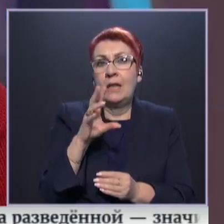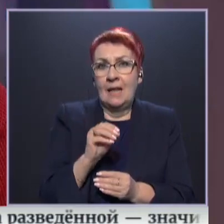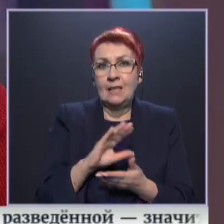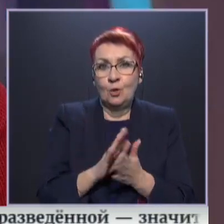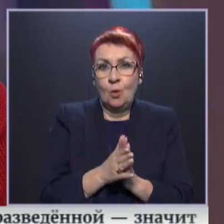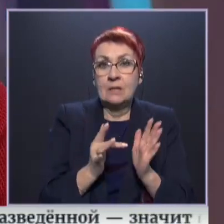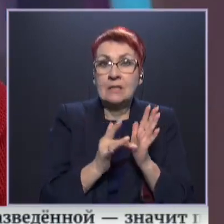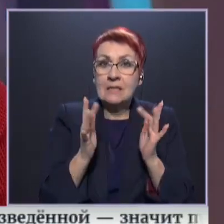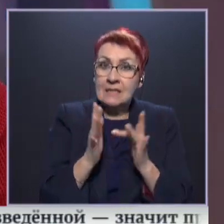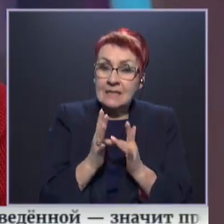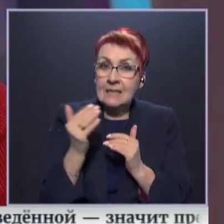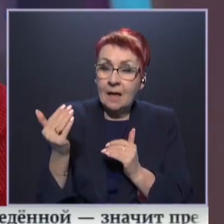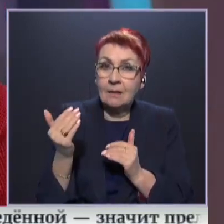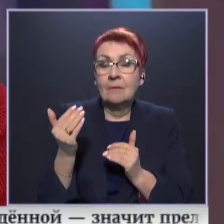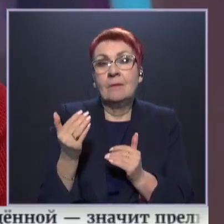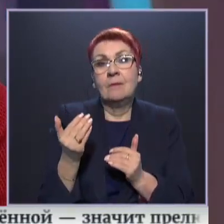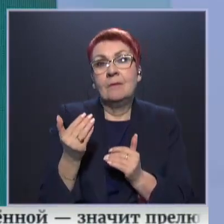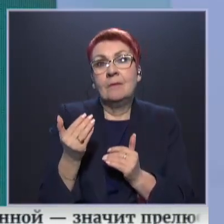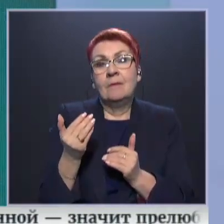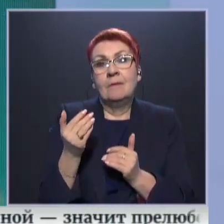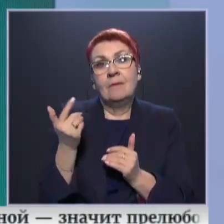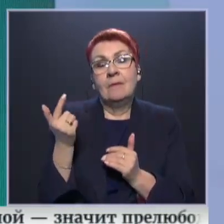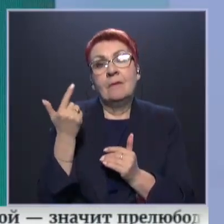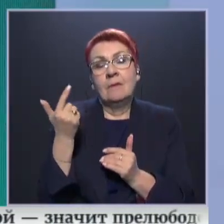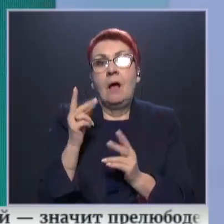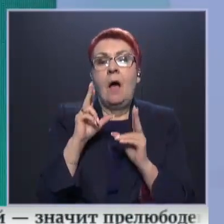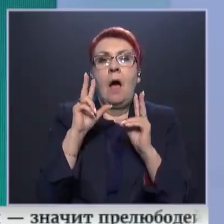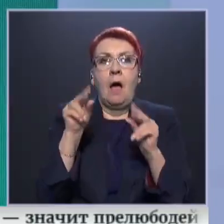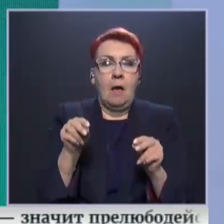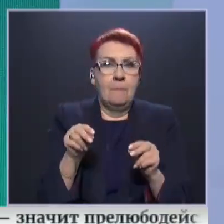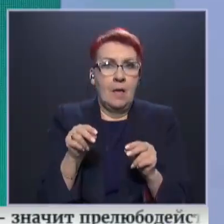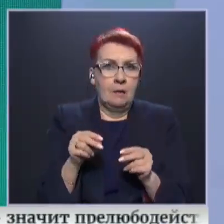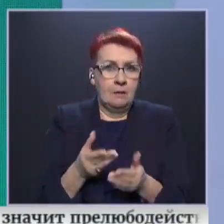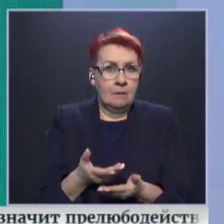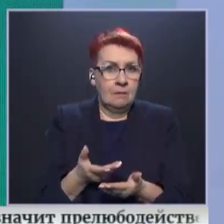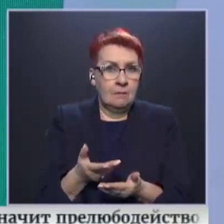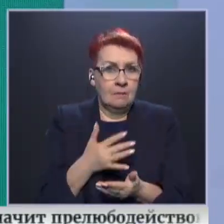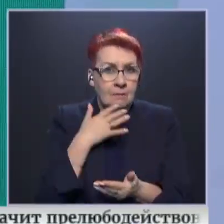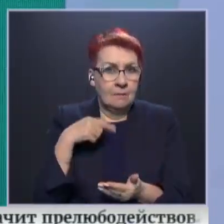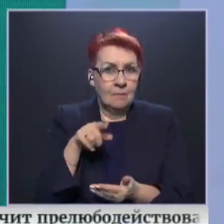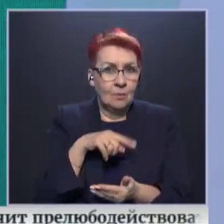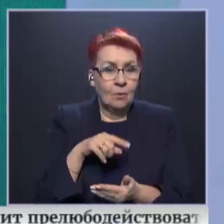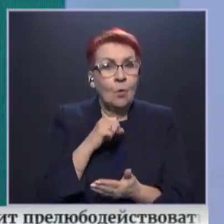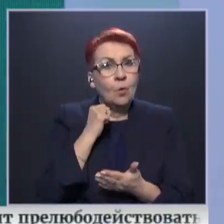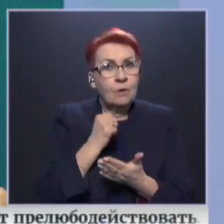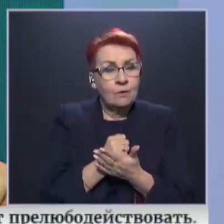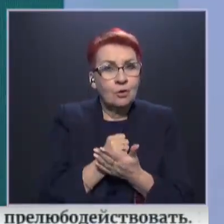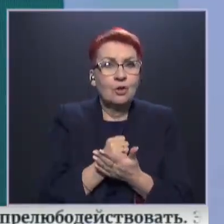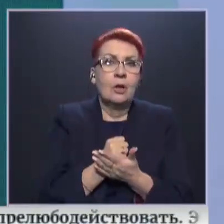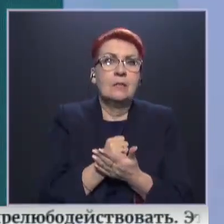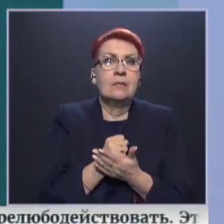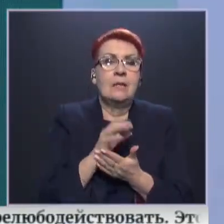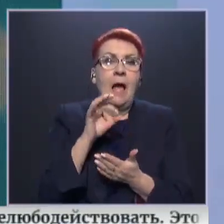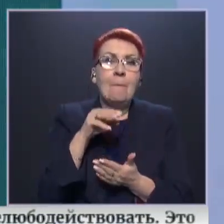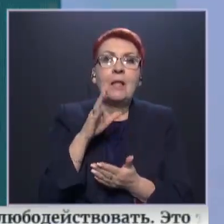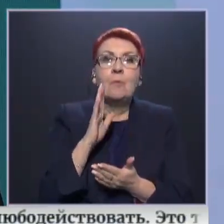христианам свойственно приносить какие-то обеты. Но, утверждаю, обет будет